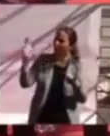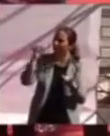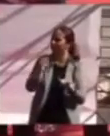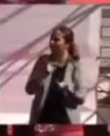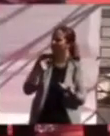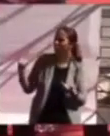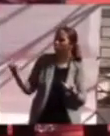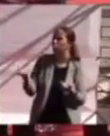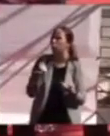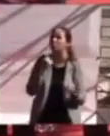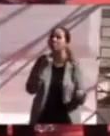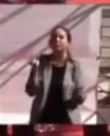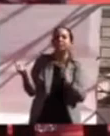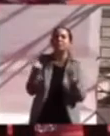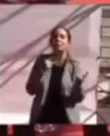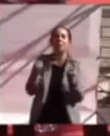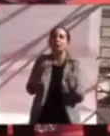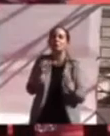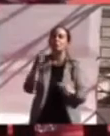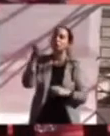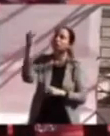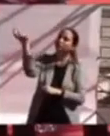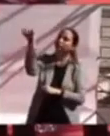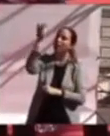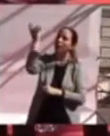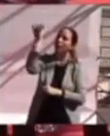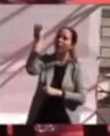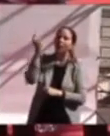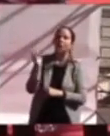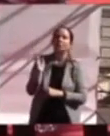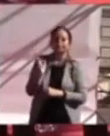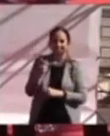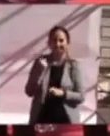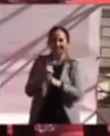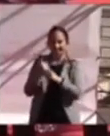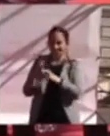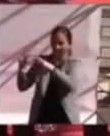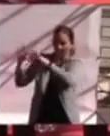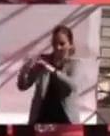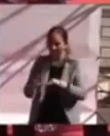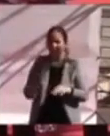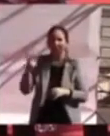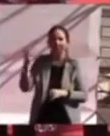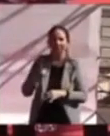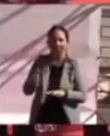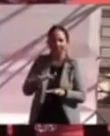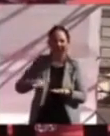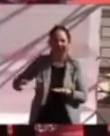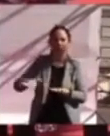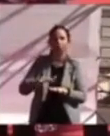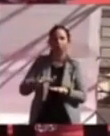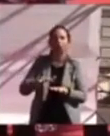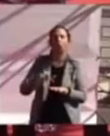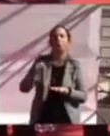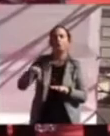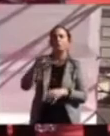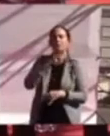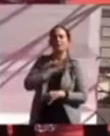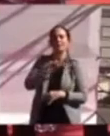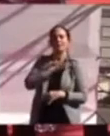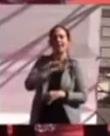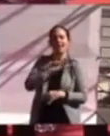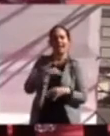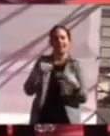teorico ma vanno declinate con l'emergenza di questi mesi sono molto interessato a sapere dal